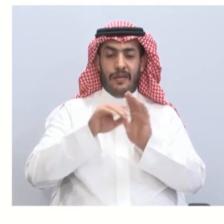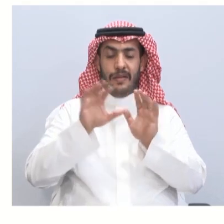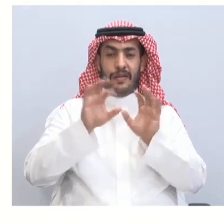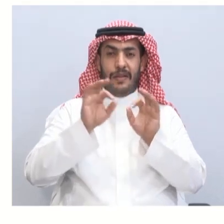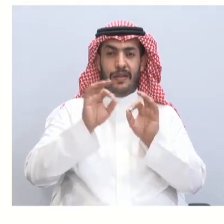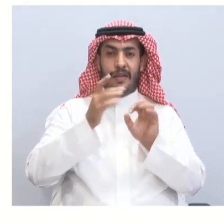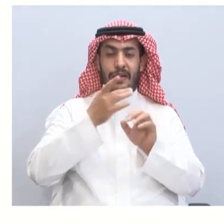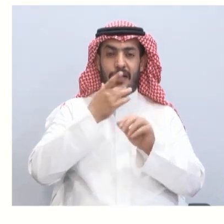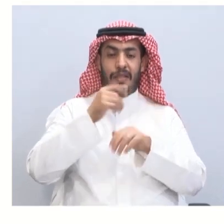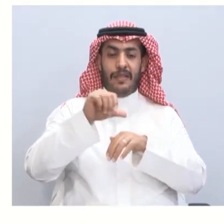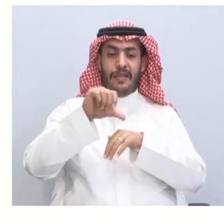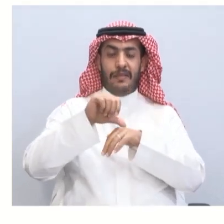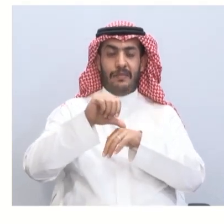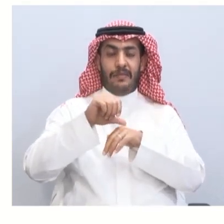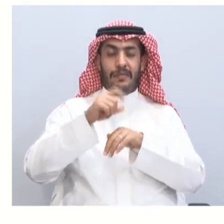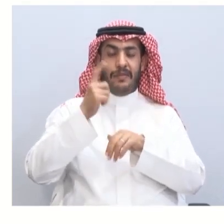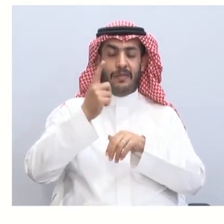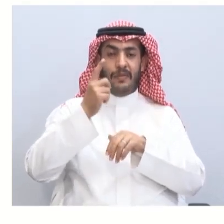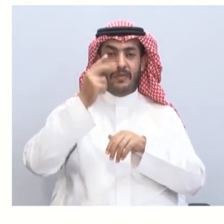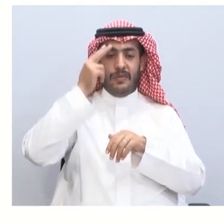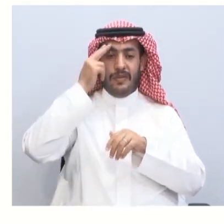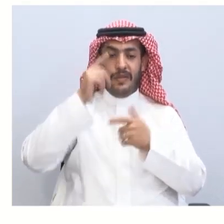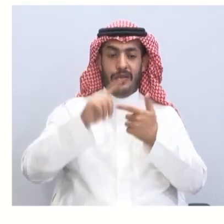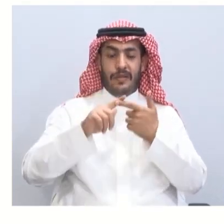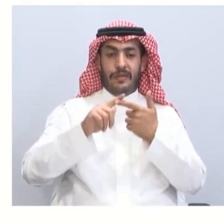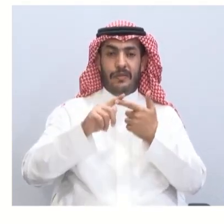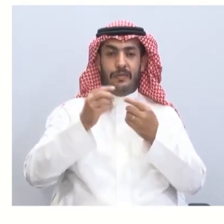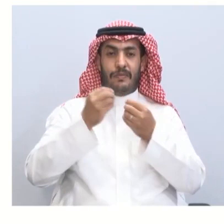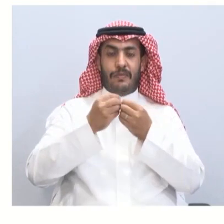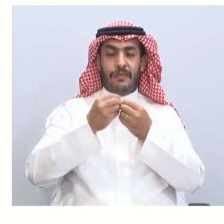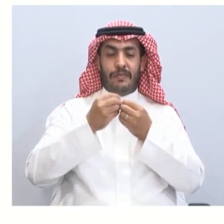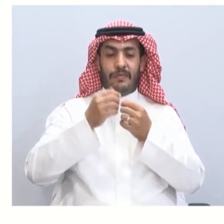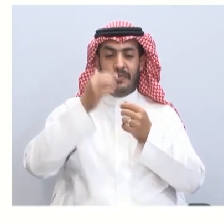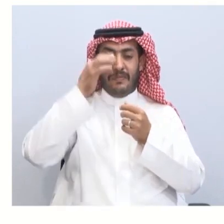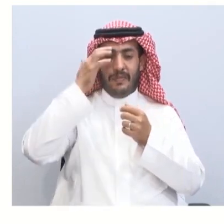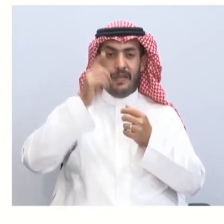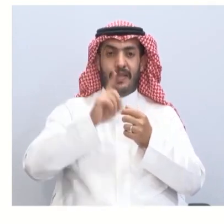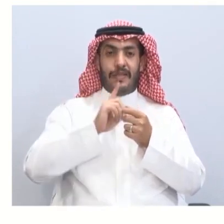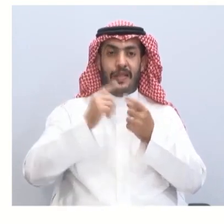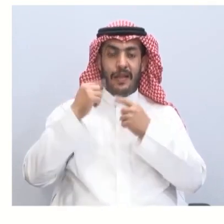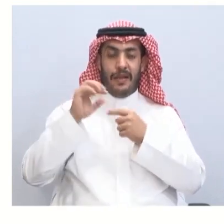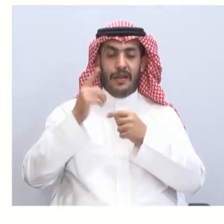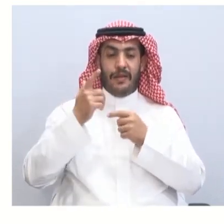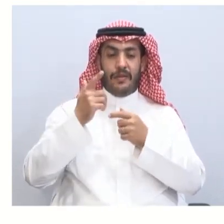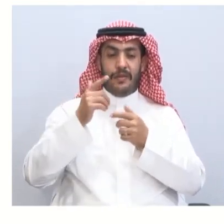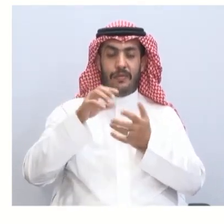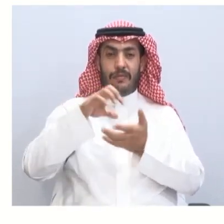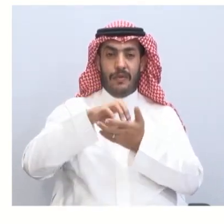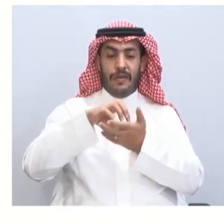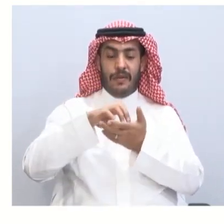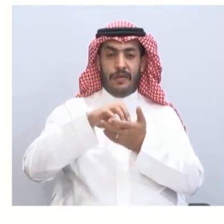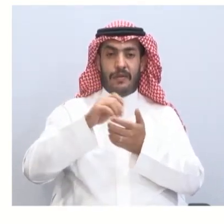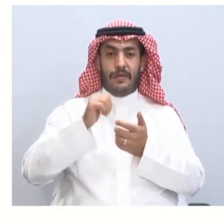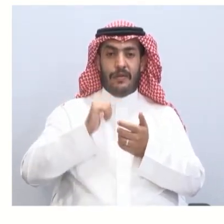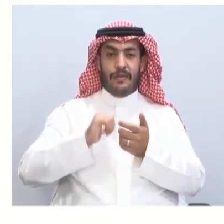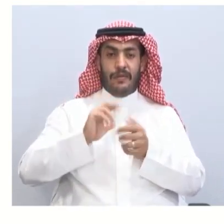اختيار الرياض عاصمه للدوله السعوديه الثانيه سواء كان تاريخيا او جغرافيا ابنائي وبنات